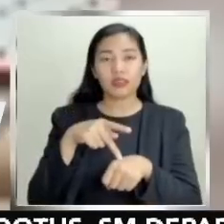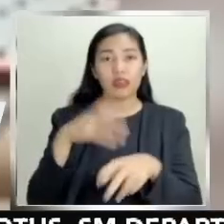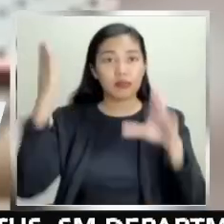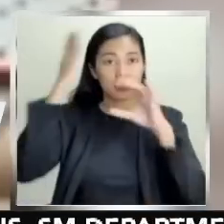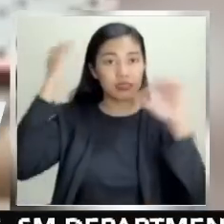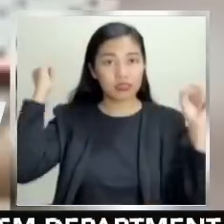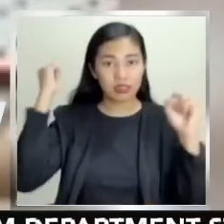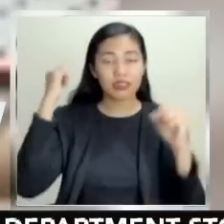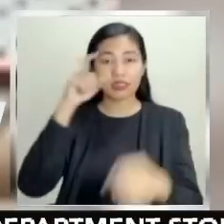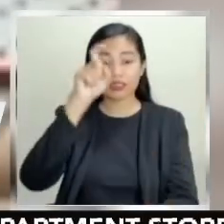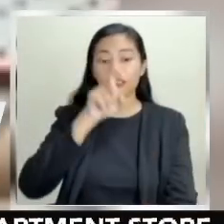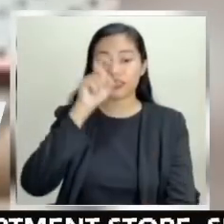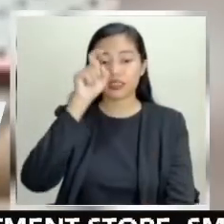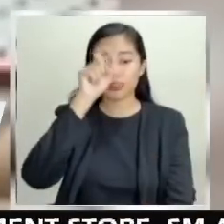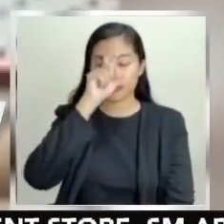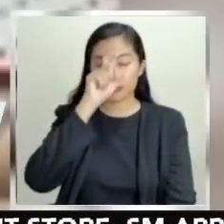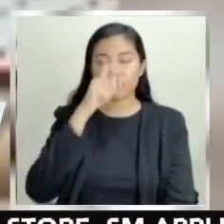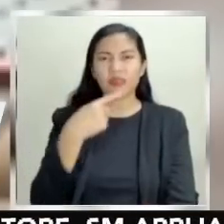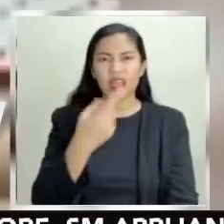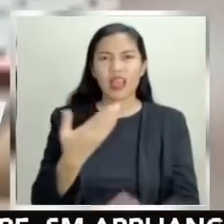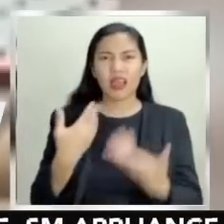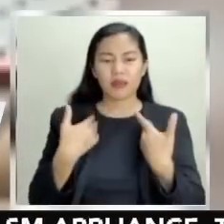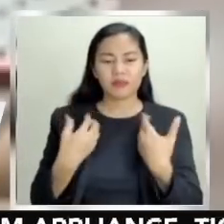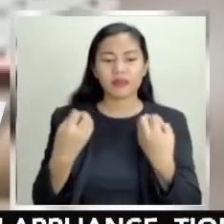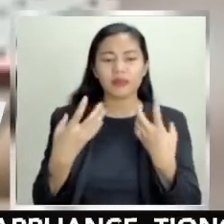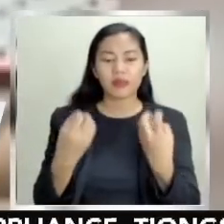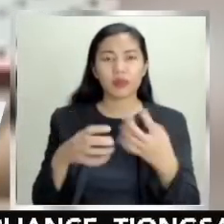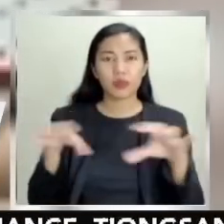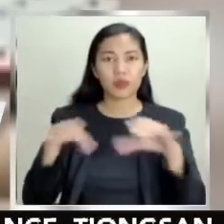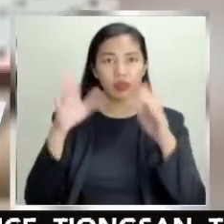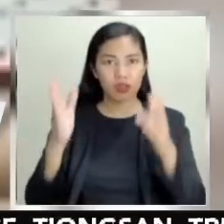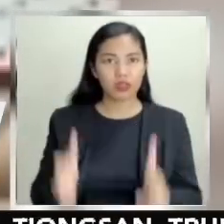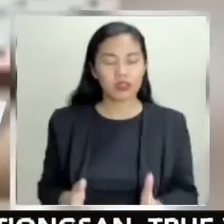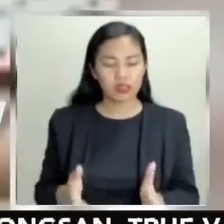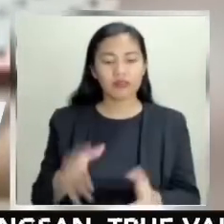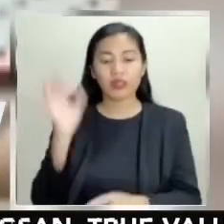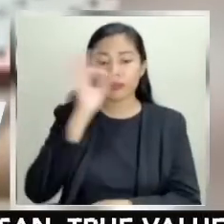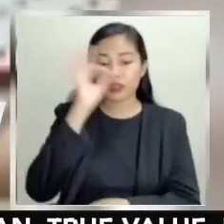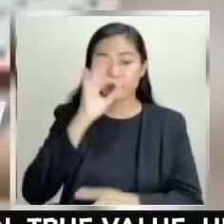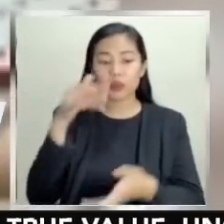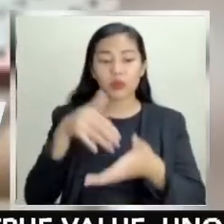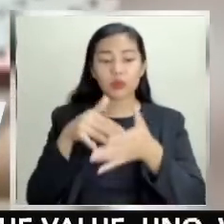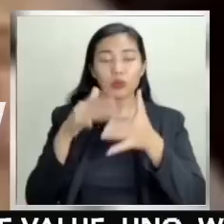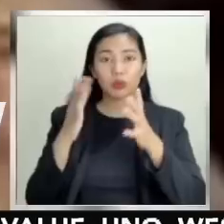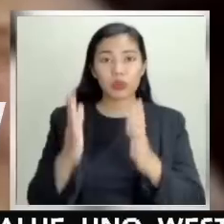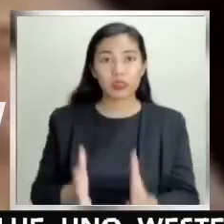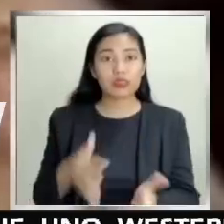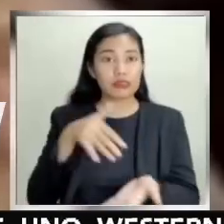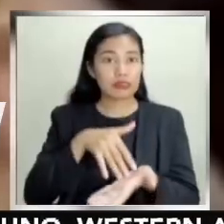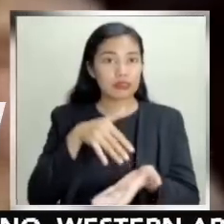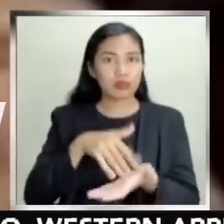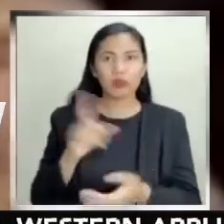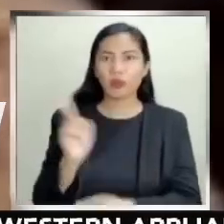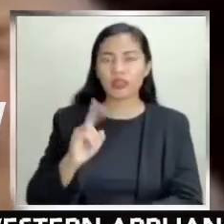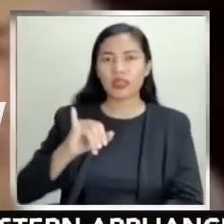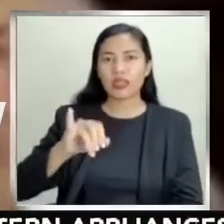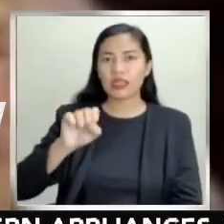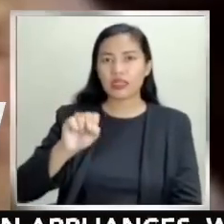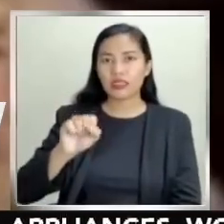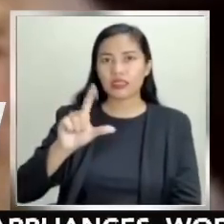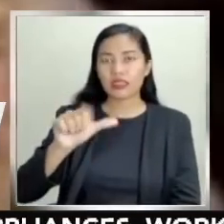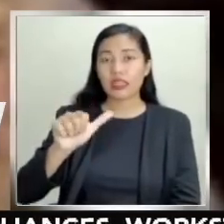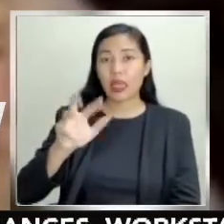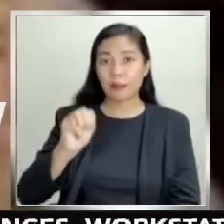ngayon. Bukod sa mga OFW, may mga Pinoy na estudyante rin sa Khartoum na nag-aaral ng Islamic Studies. Minsan yung mga nahulog